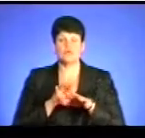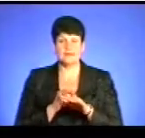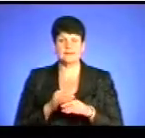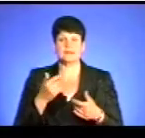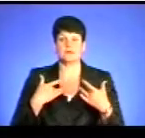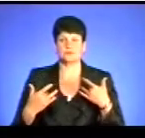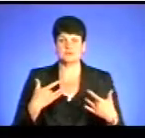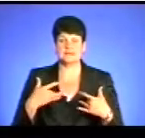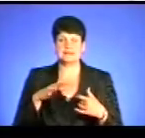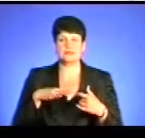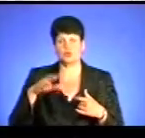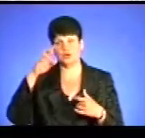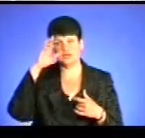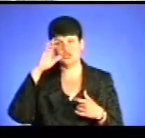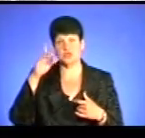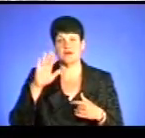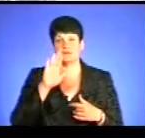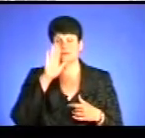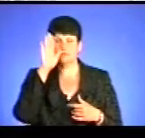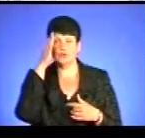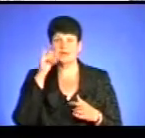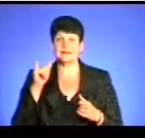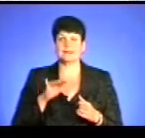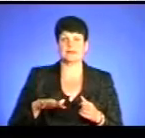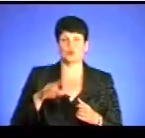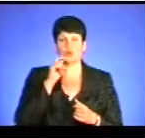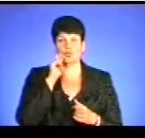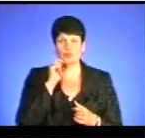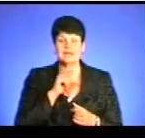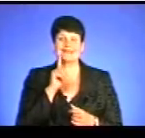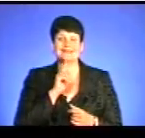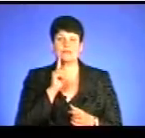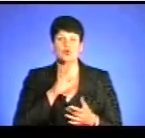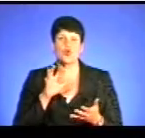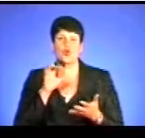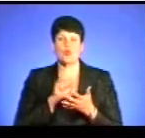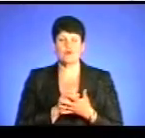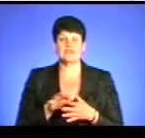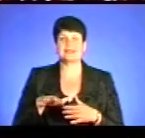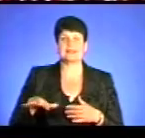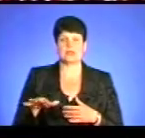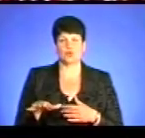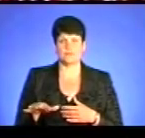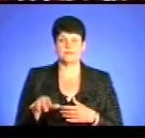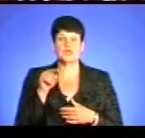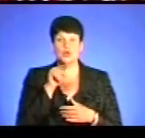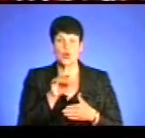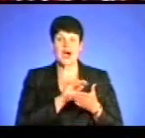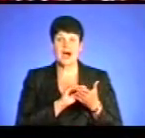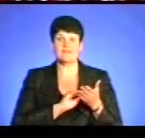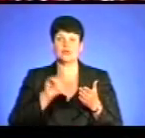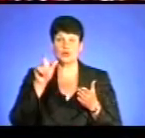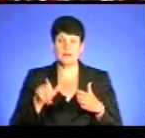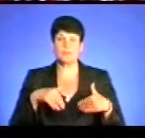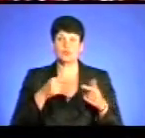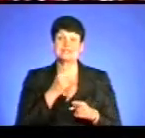на території держави-агресора та на території України, тому числі й на тимчасово окупованій території. Його автори пропонують